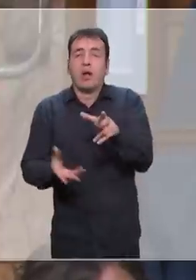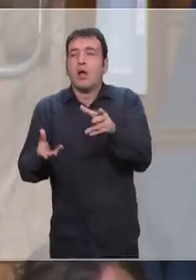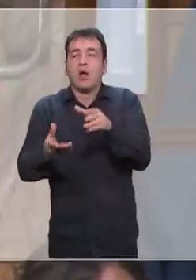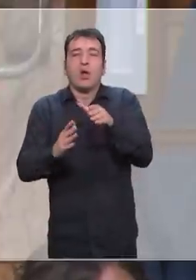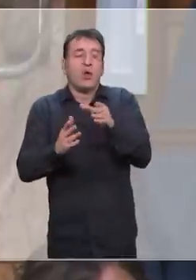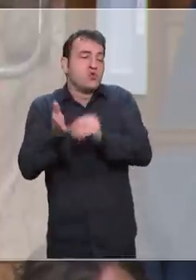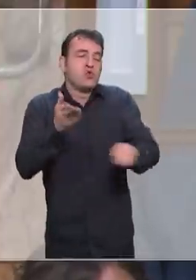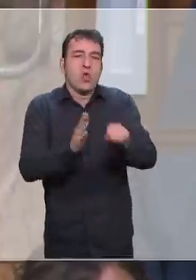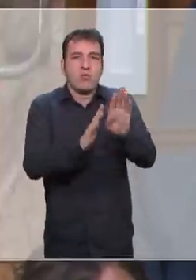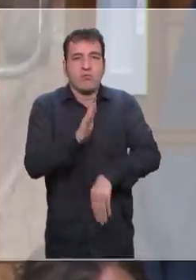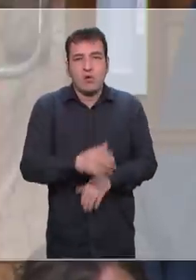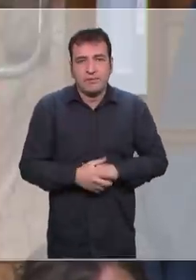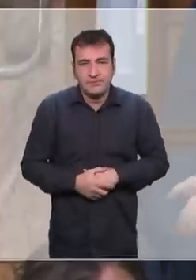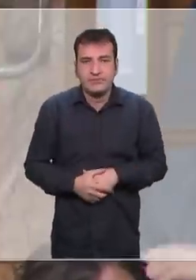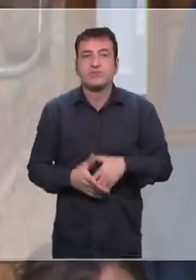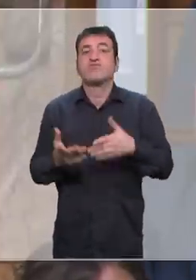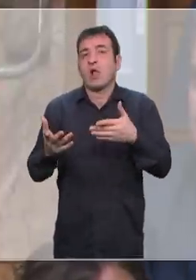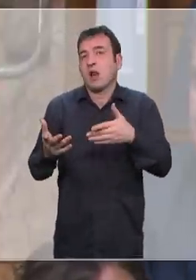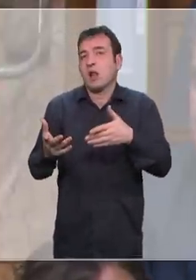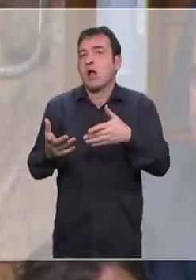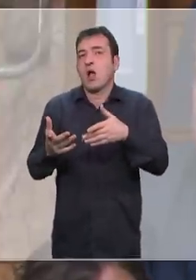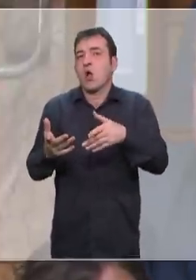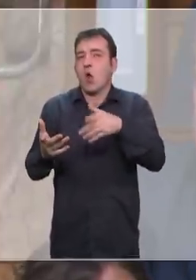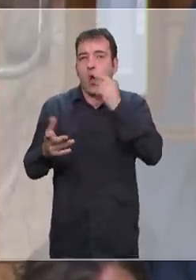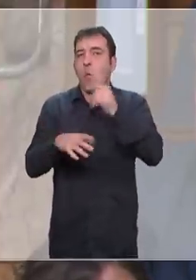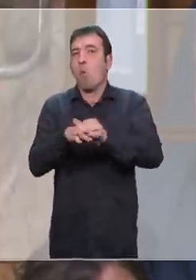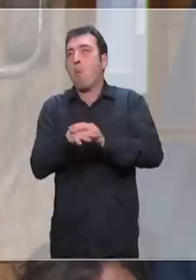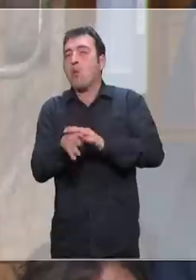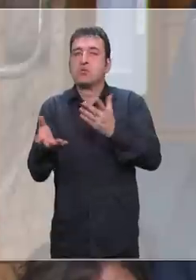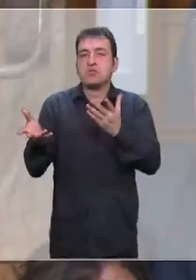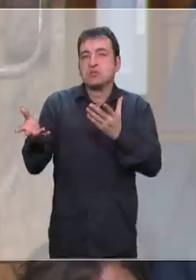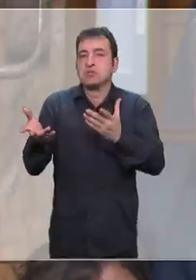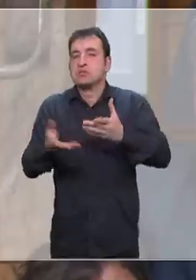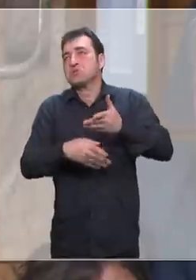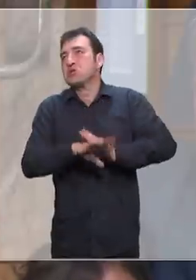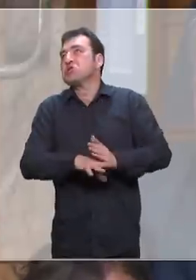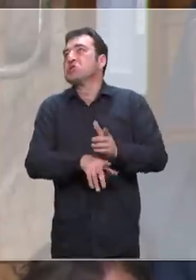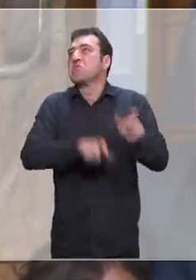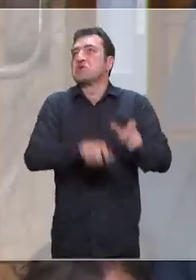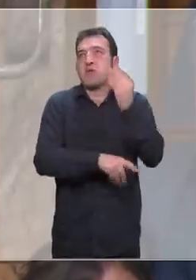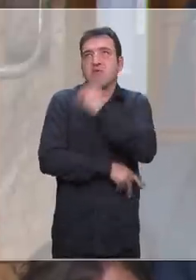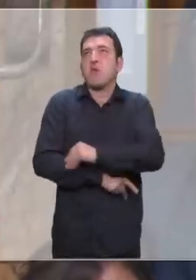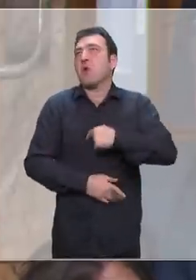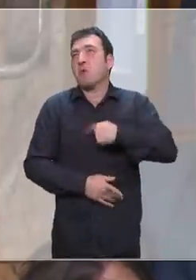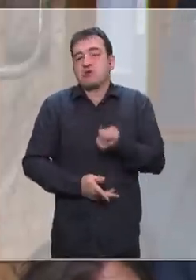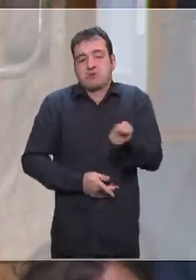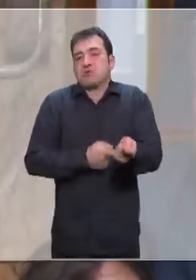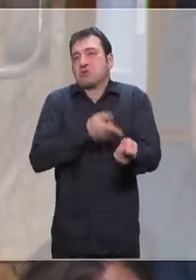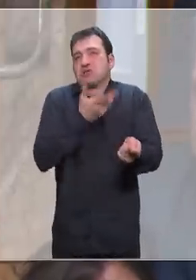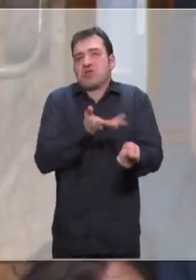convient à ceux qui font la queue dans le froid. Nous ne voulons plus d'aide aux lance-pierres, mais de la dignité pour les Françaises et les Français.